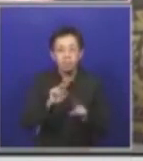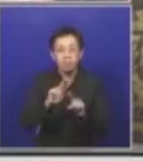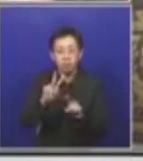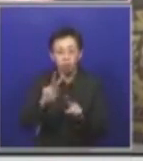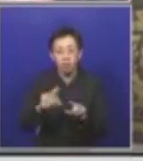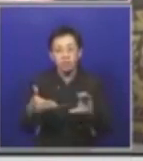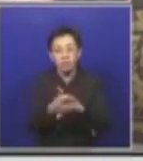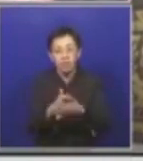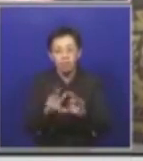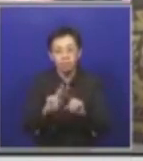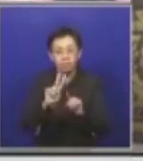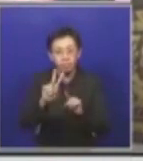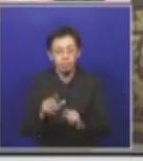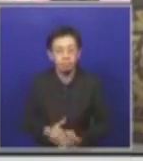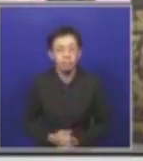สไลด์ที่2ครับ